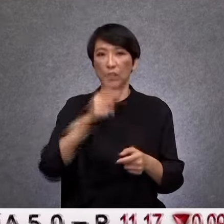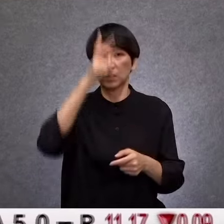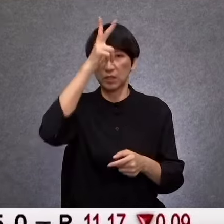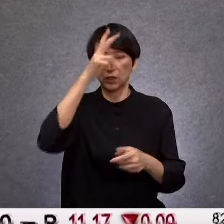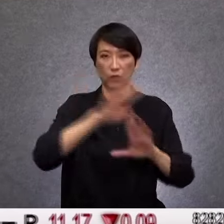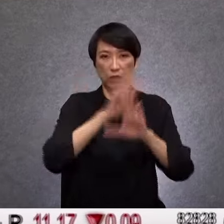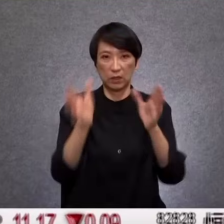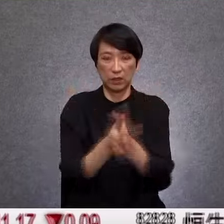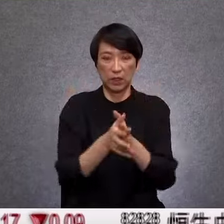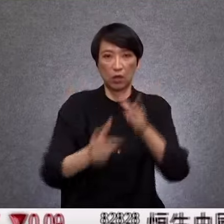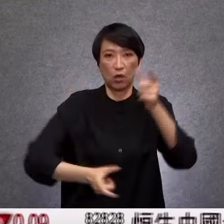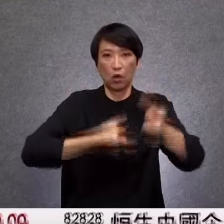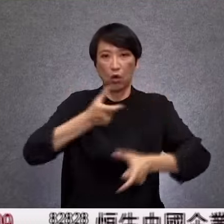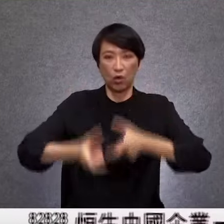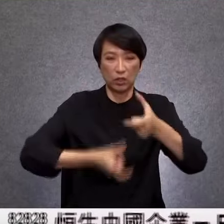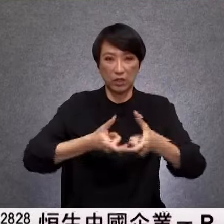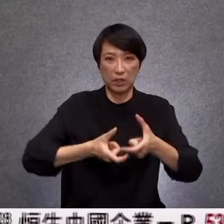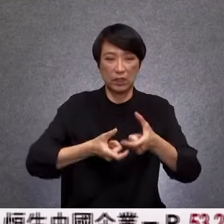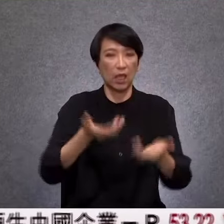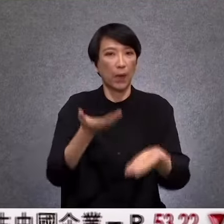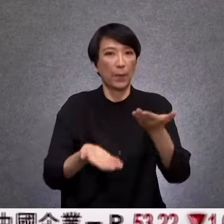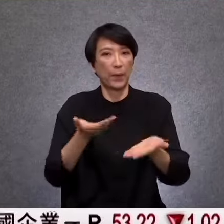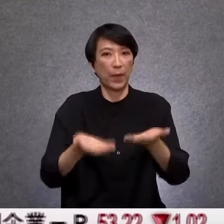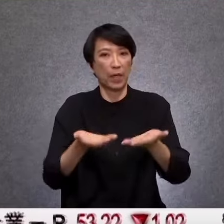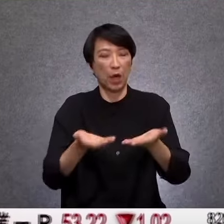個人工其實同政府